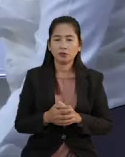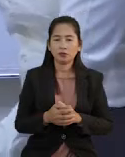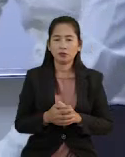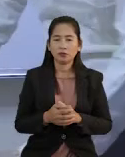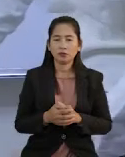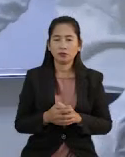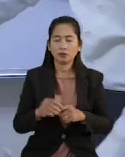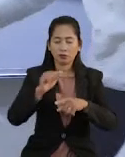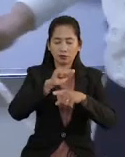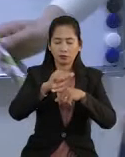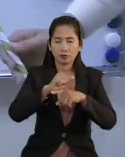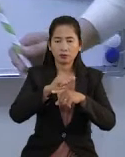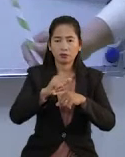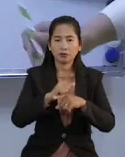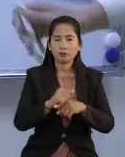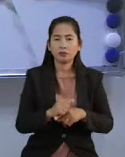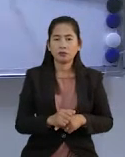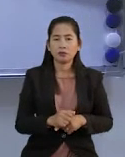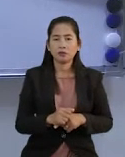Lùm hạt.